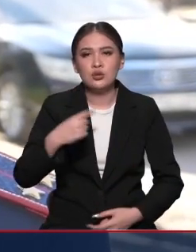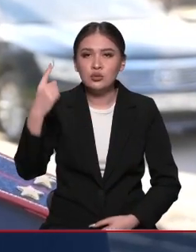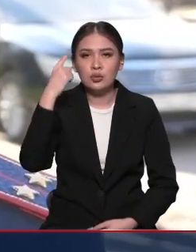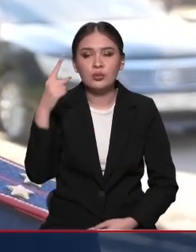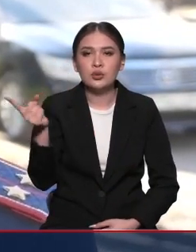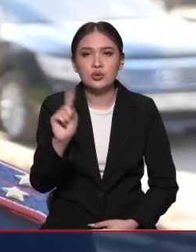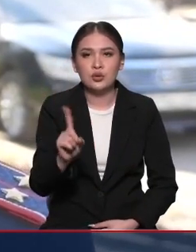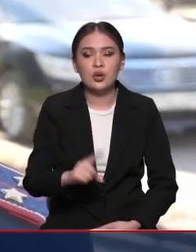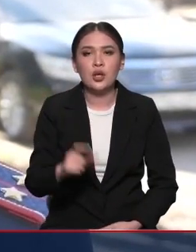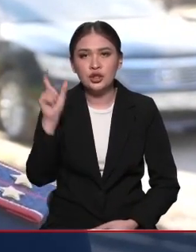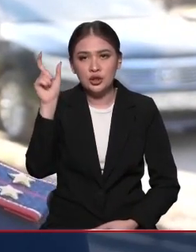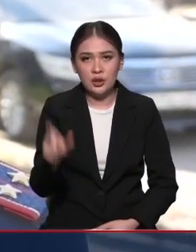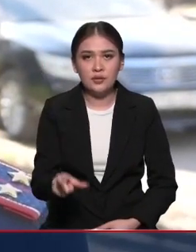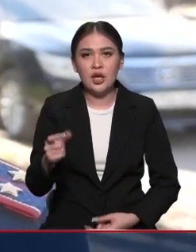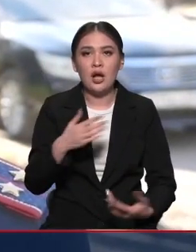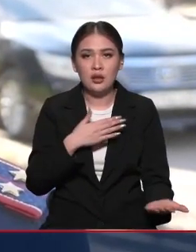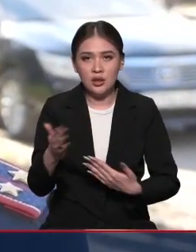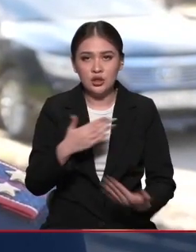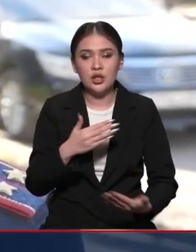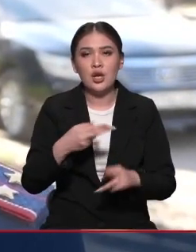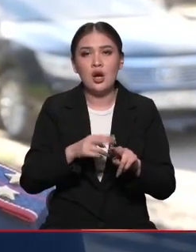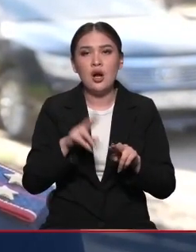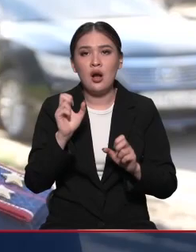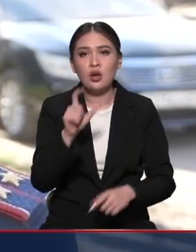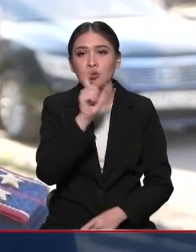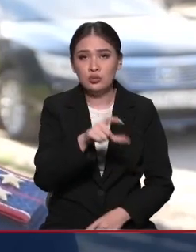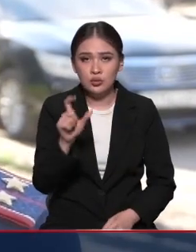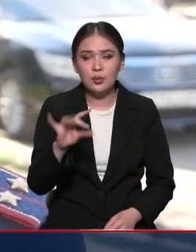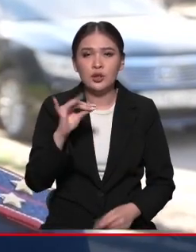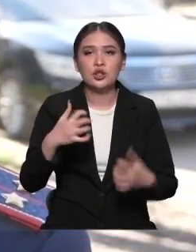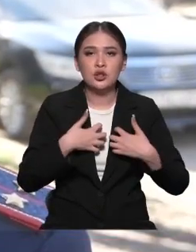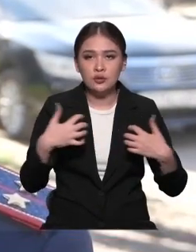человеческое отношение как к людям, так и к животным никто никогда не отменял.